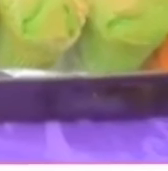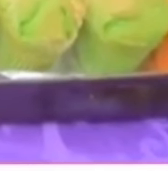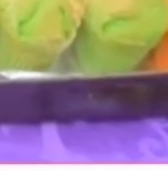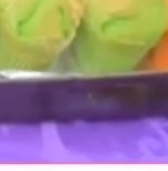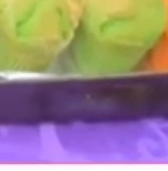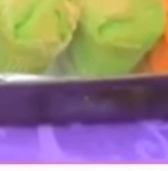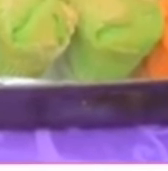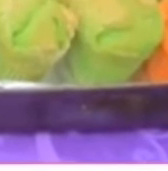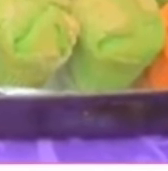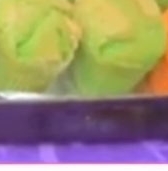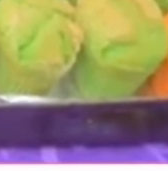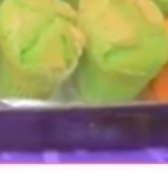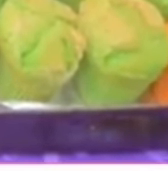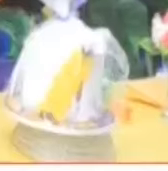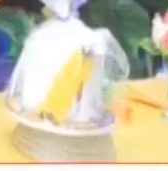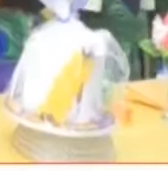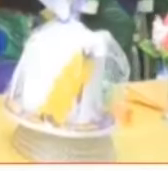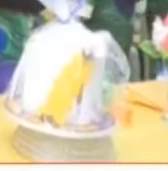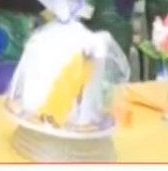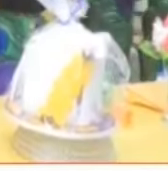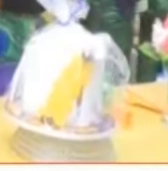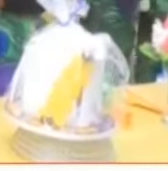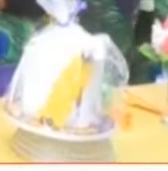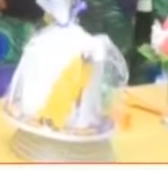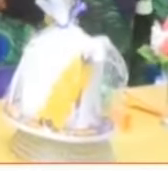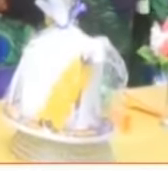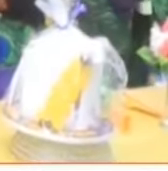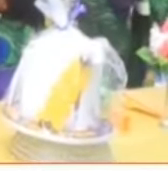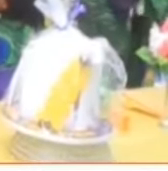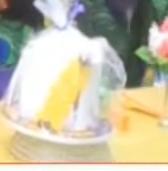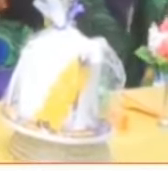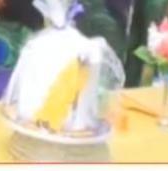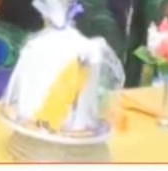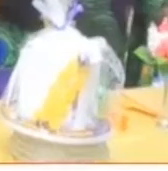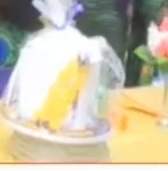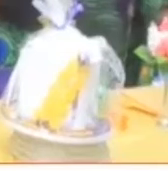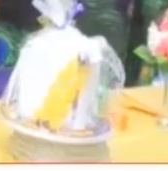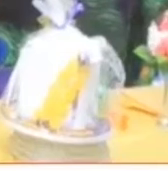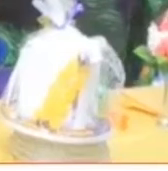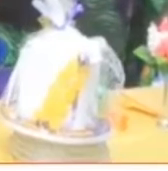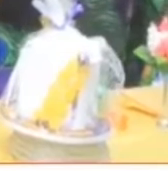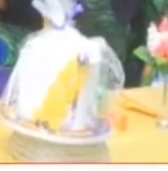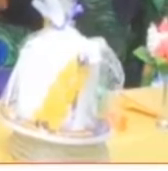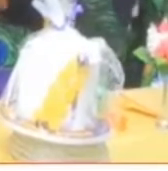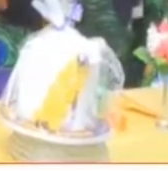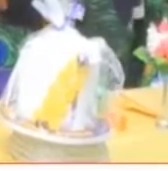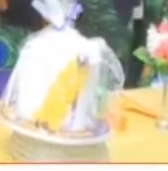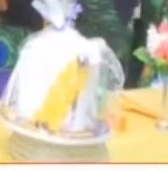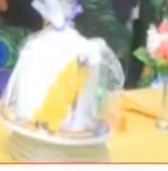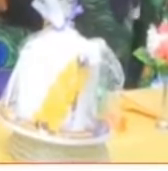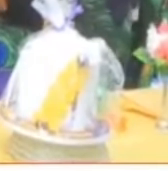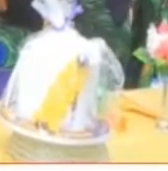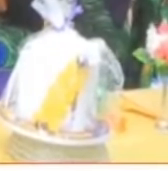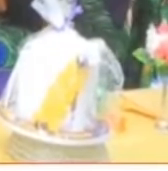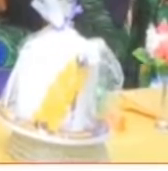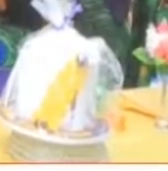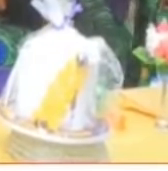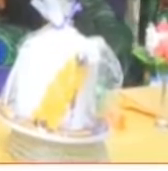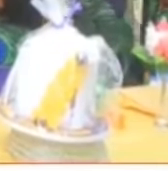emyoga PDM ne Gro. Batwongeremu ku kasente ffe ababadde bakolera wano mu bataka wokka nga we